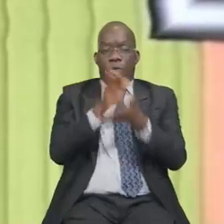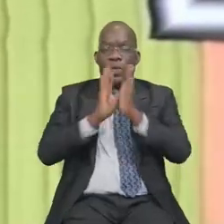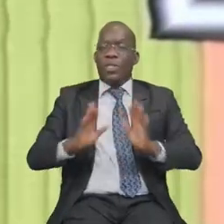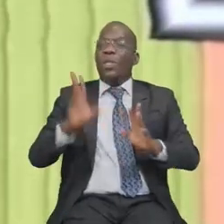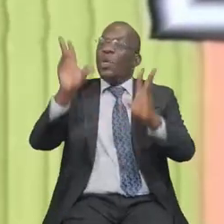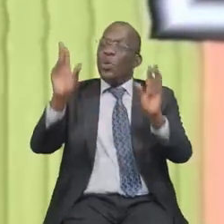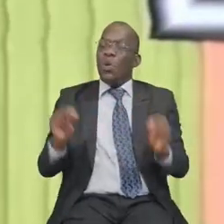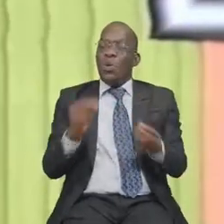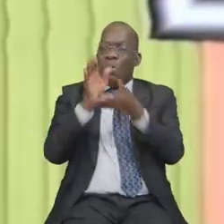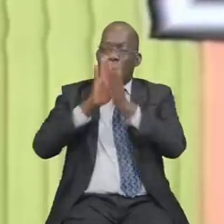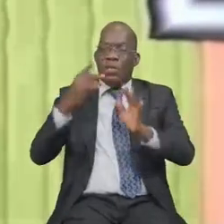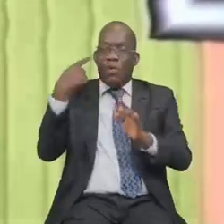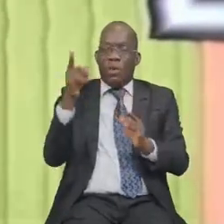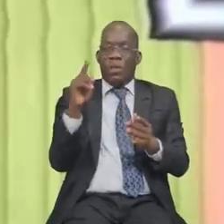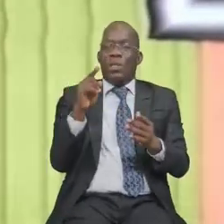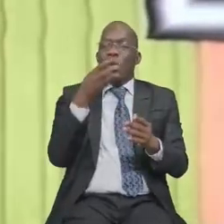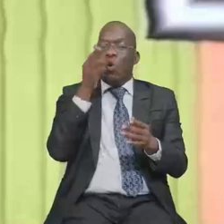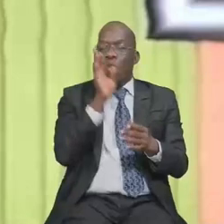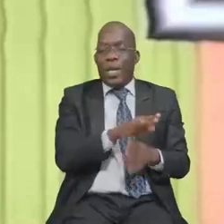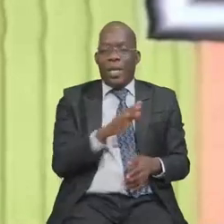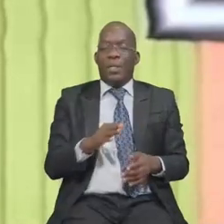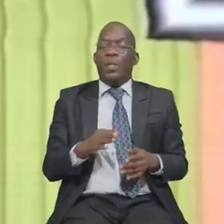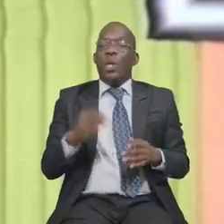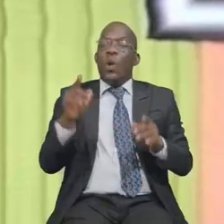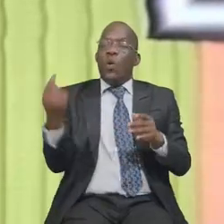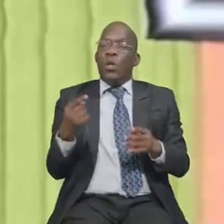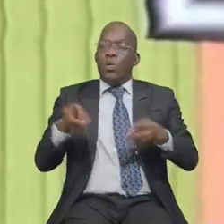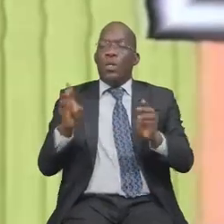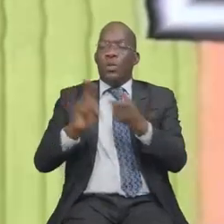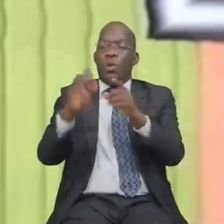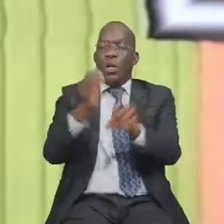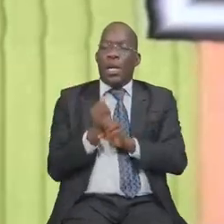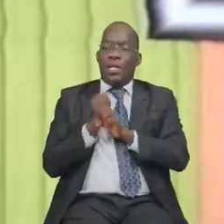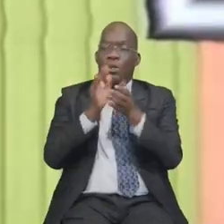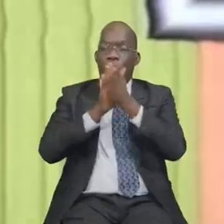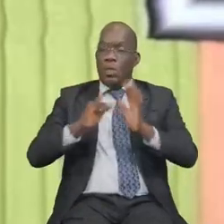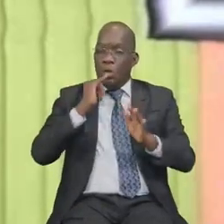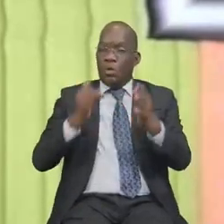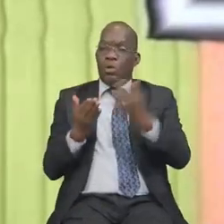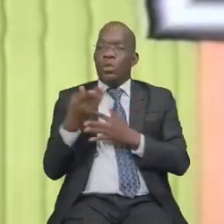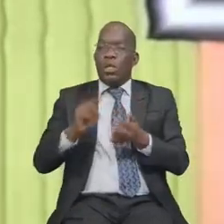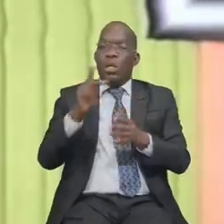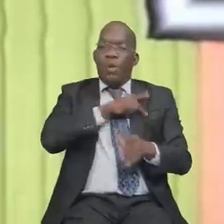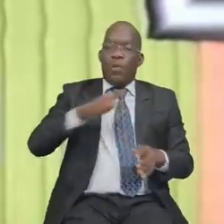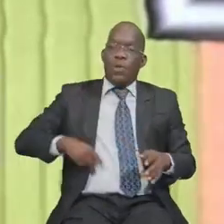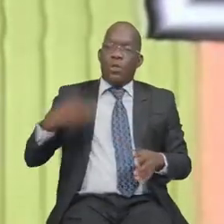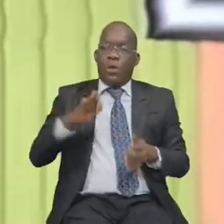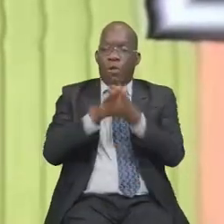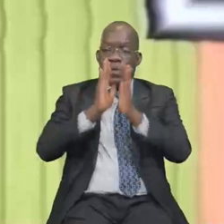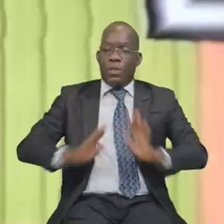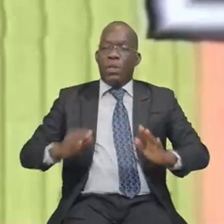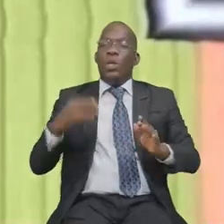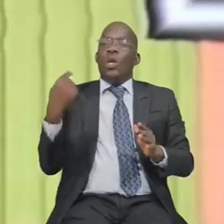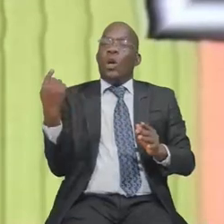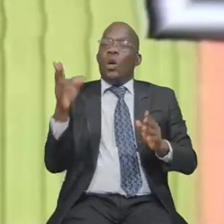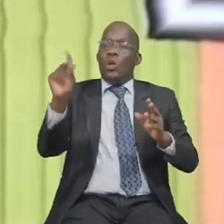Et le seul moyen pour avoir la paix, c'est à travers le prince de paix. Et il n'y a pas de paix que tu puisses avoir hors de Christ